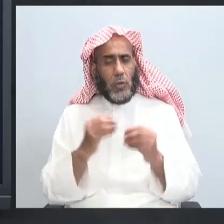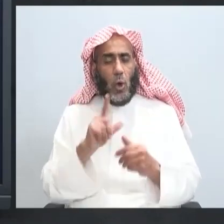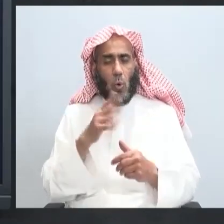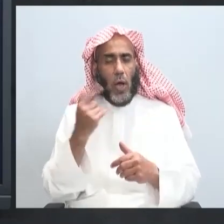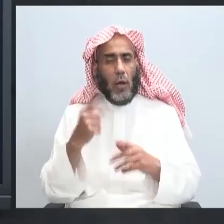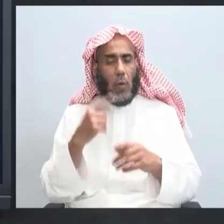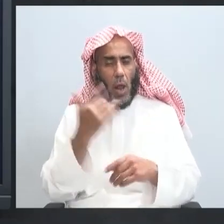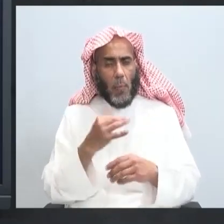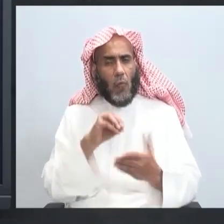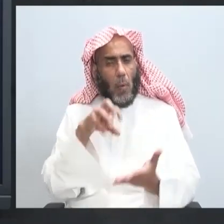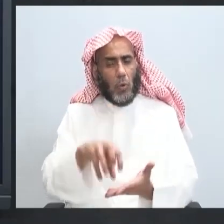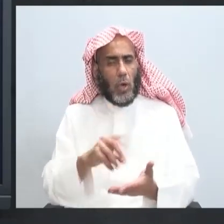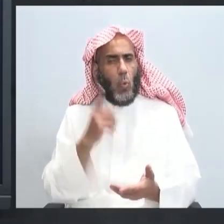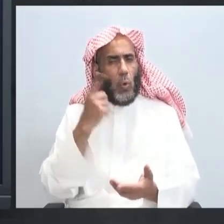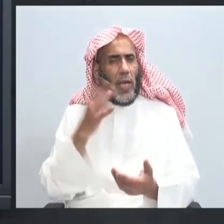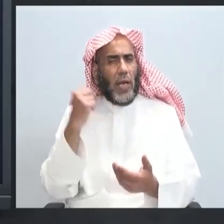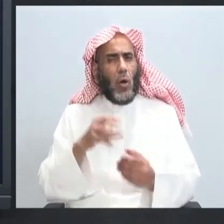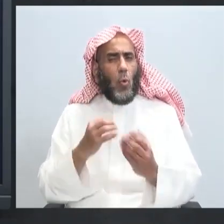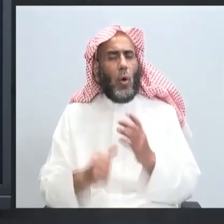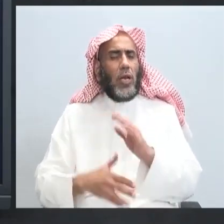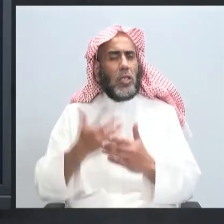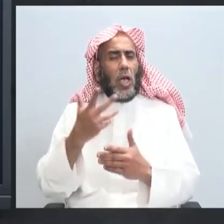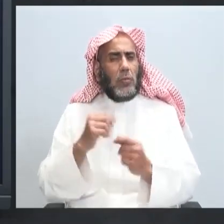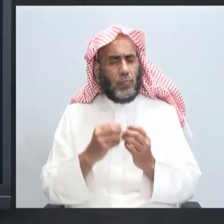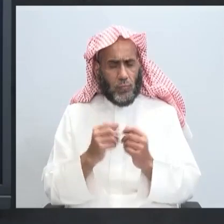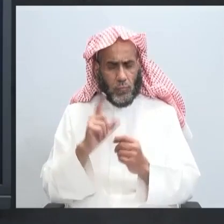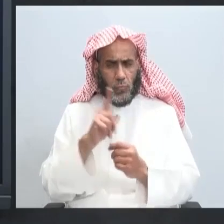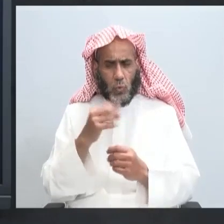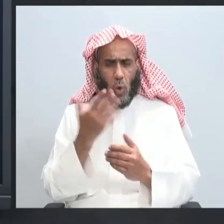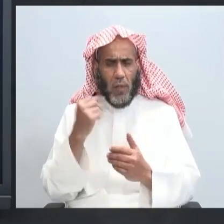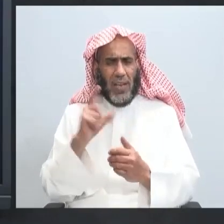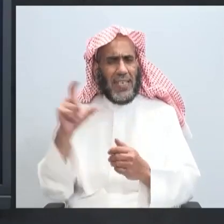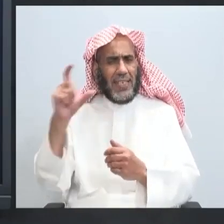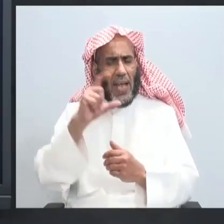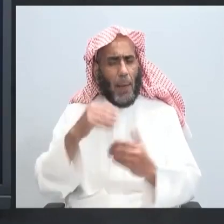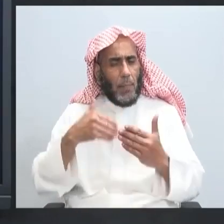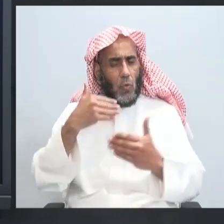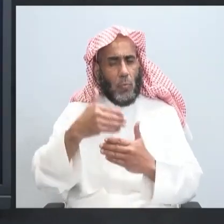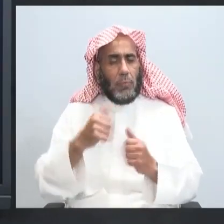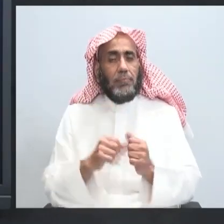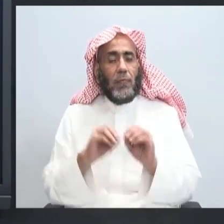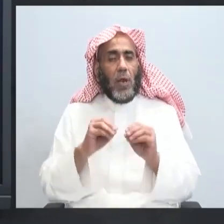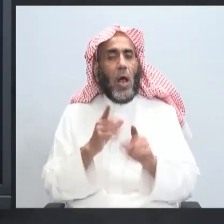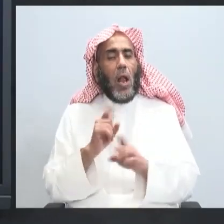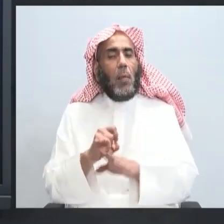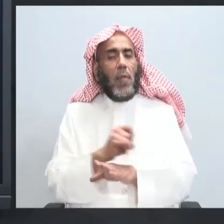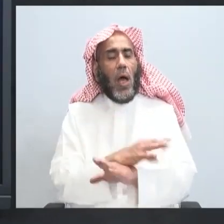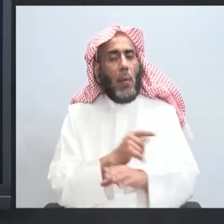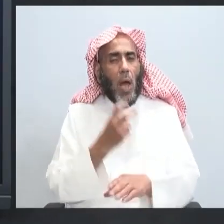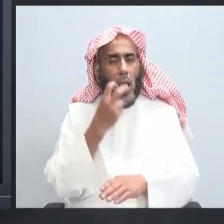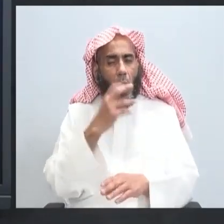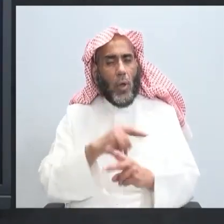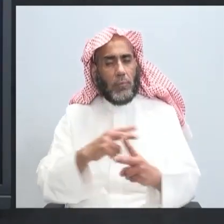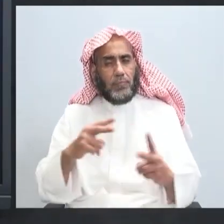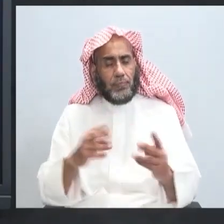العربيه عرفنا موطنها وتاريخها ونشات اللغه ومكانه اللغه في الاسلام ثم عرفنا المذاهب النحويه